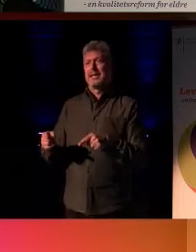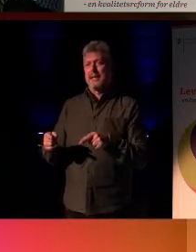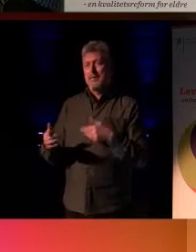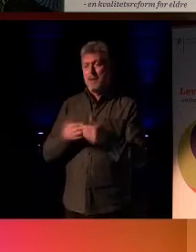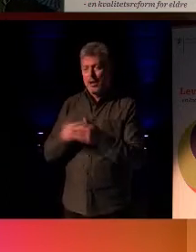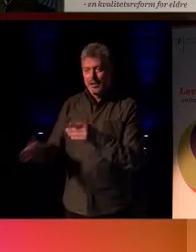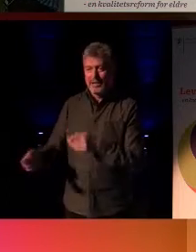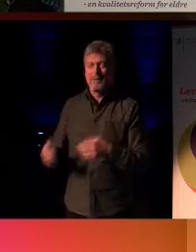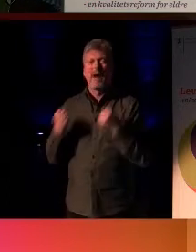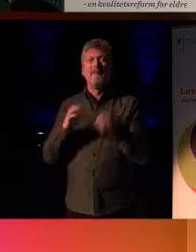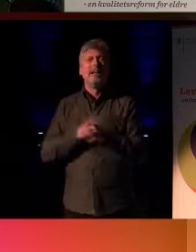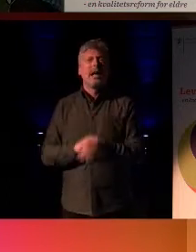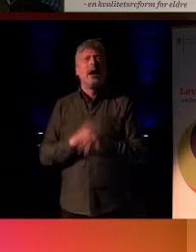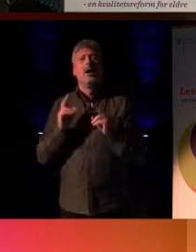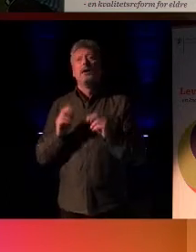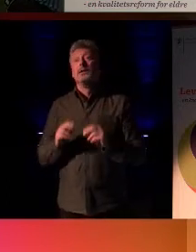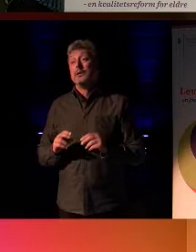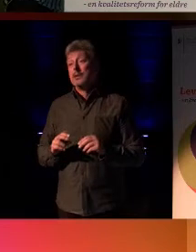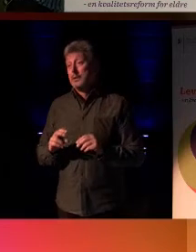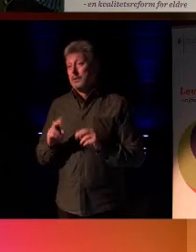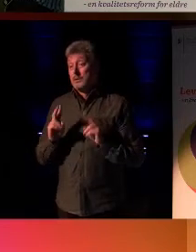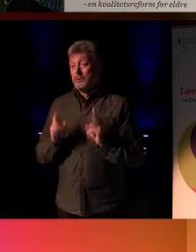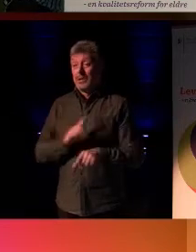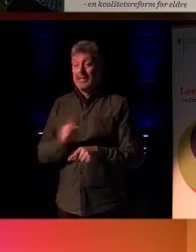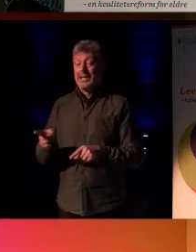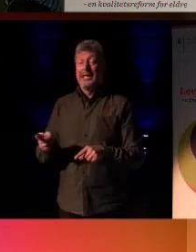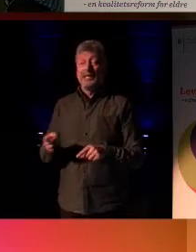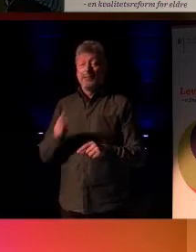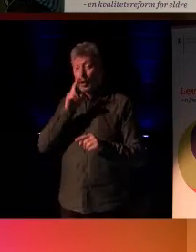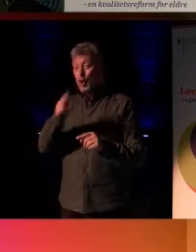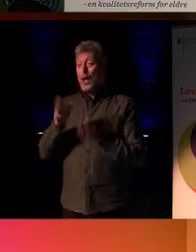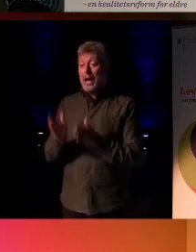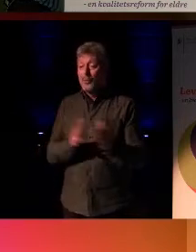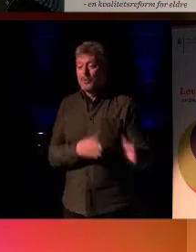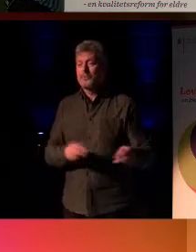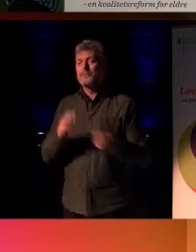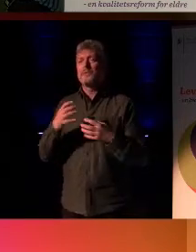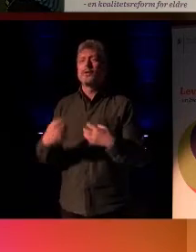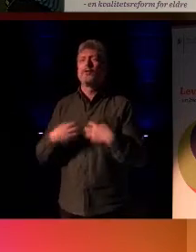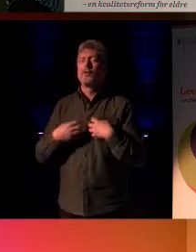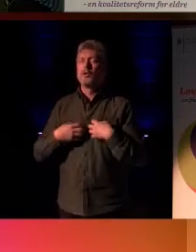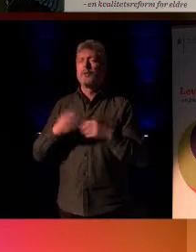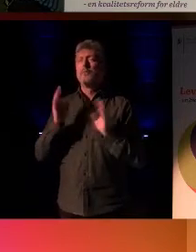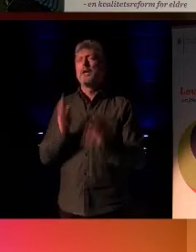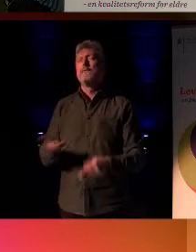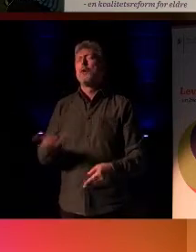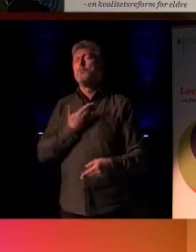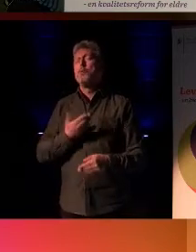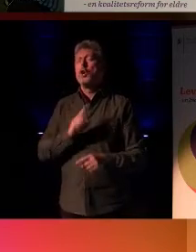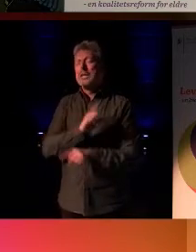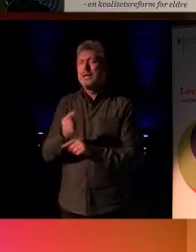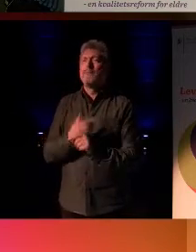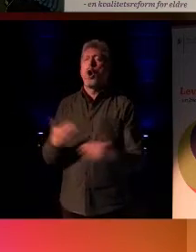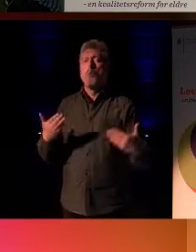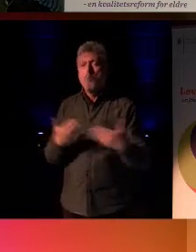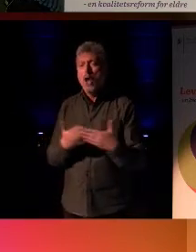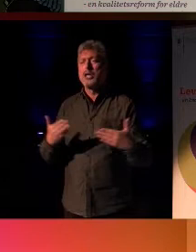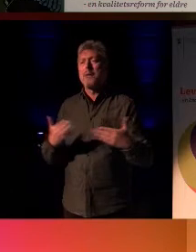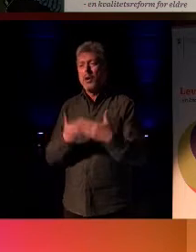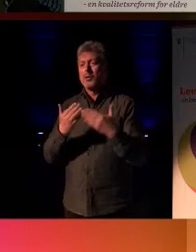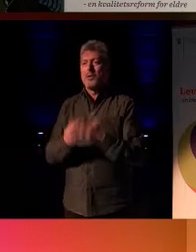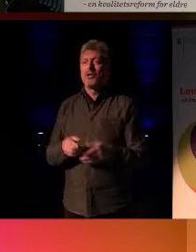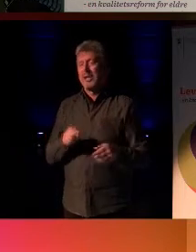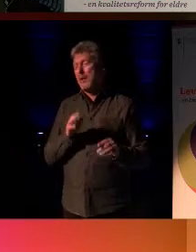seg til å bruke tid på å innføre nye rutiner. Og de fryktet at de skulle bruke for mye tid på møter om